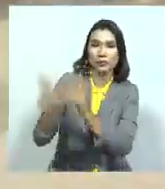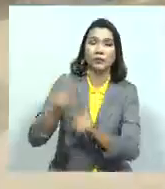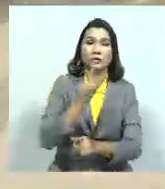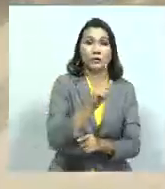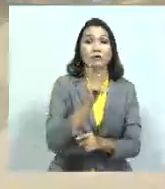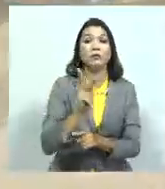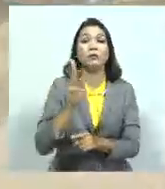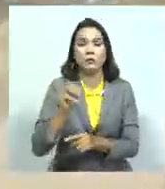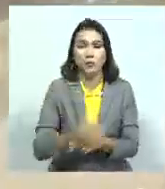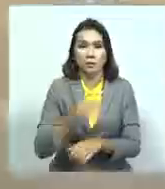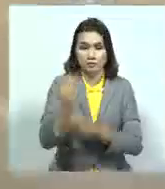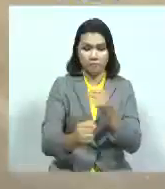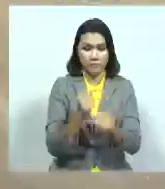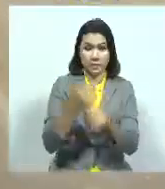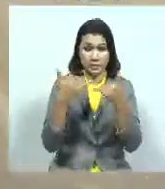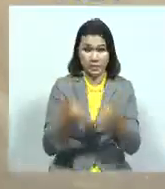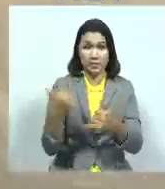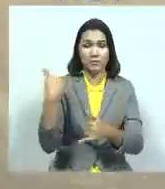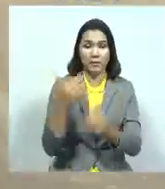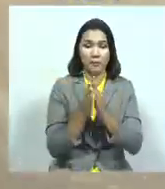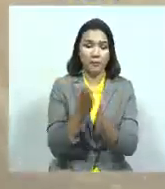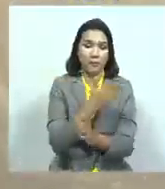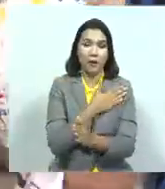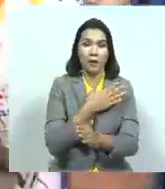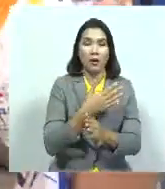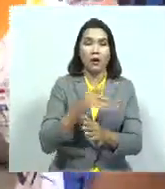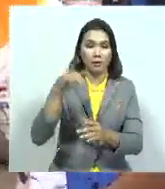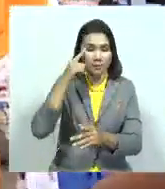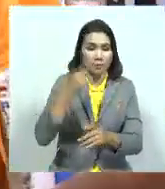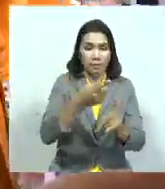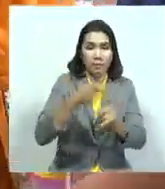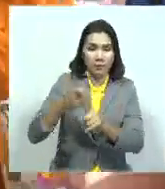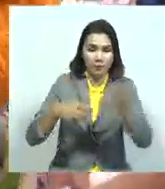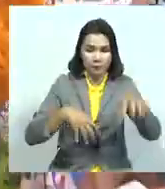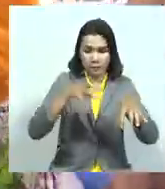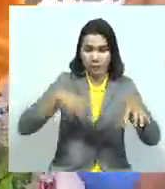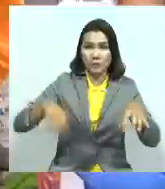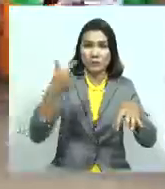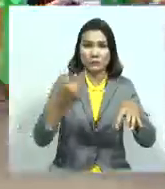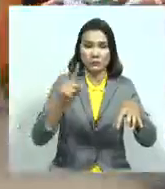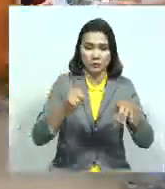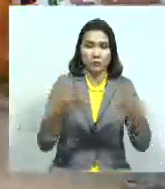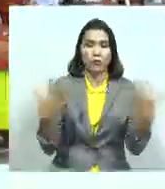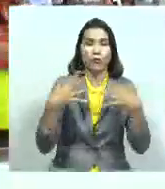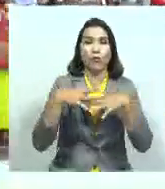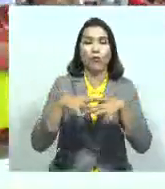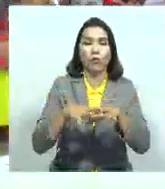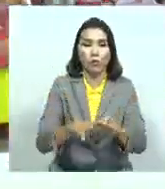ยปีนี้มีพระสงฆ์จาก11วัดจำนวน131รูปมารับบิณฑบาตค่ะ